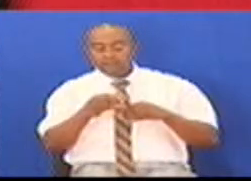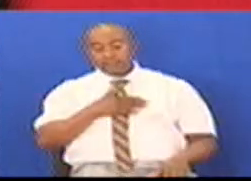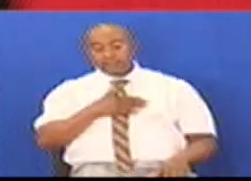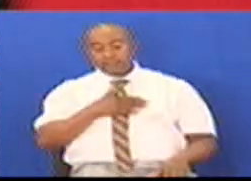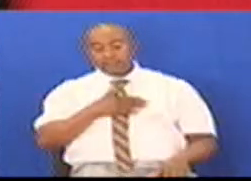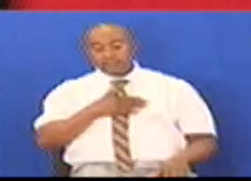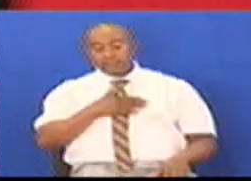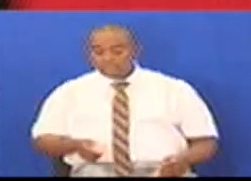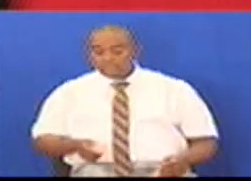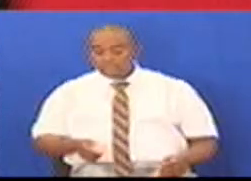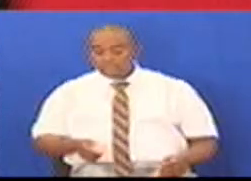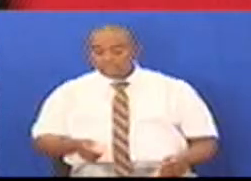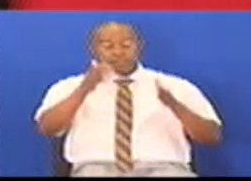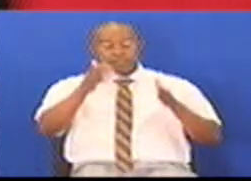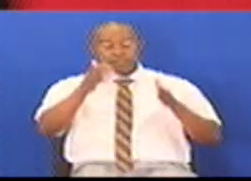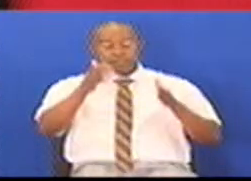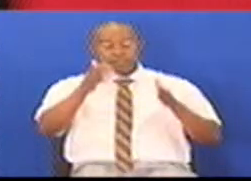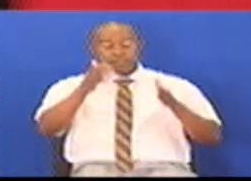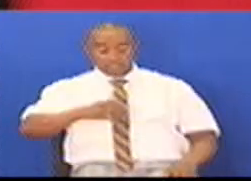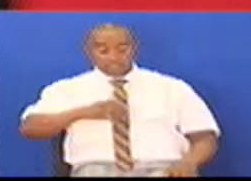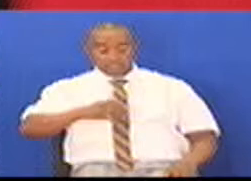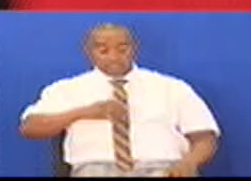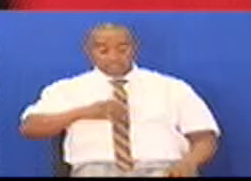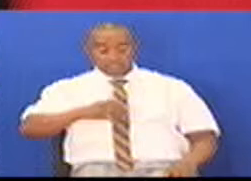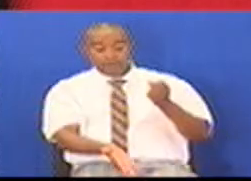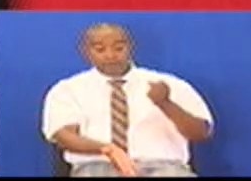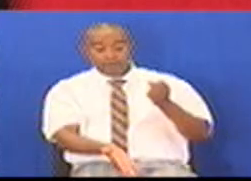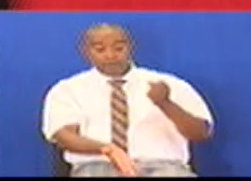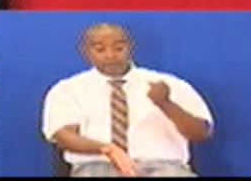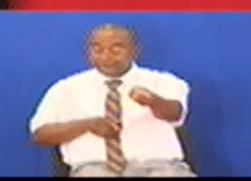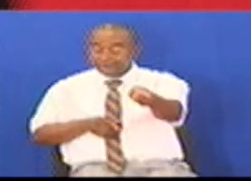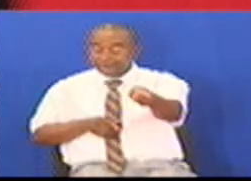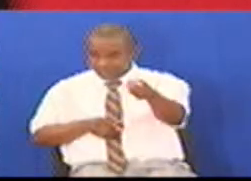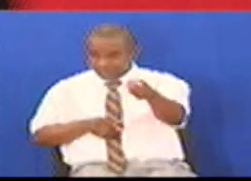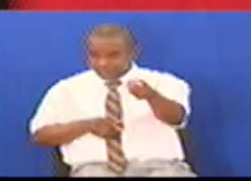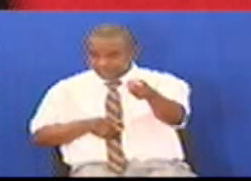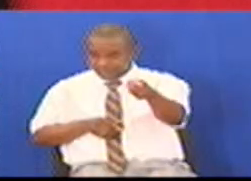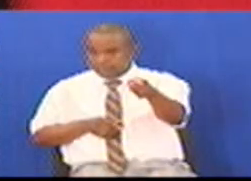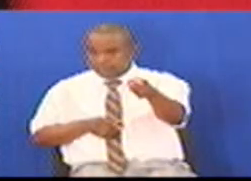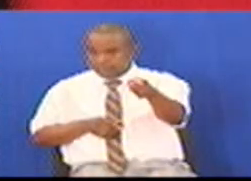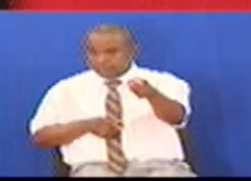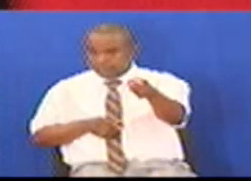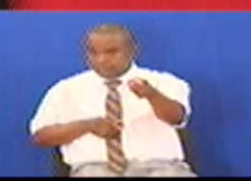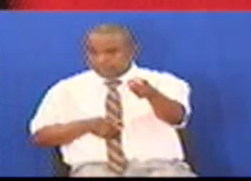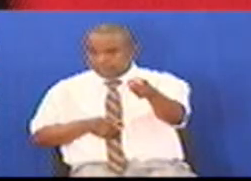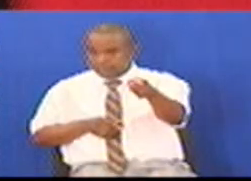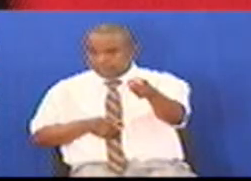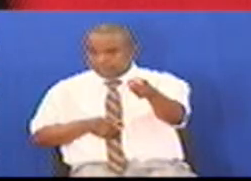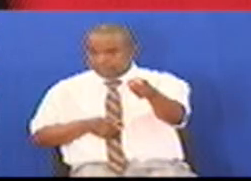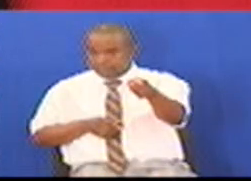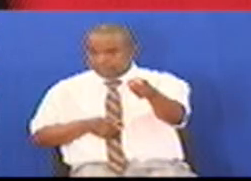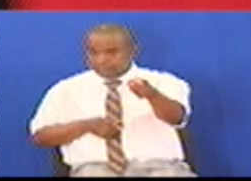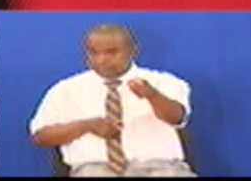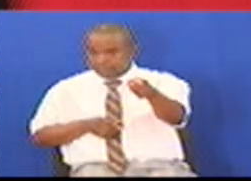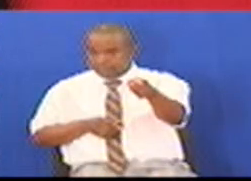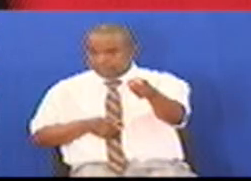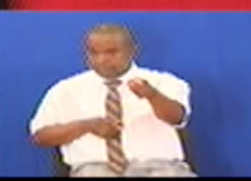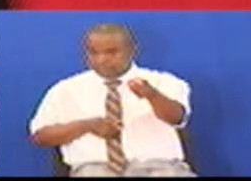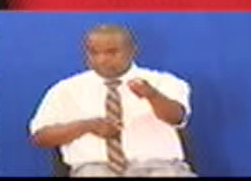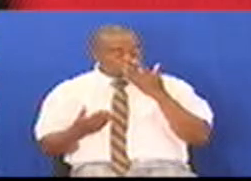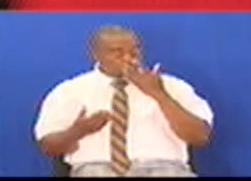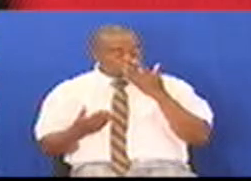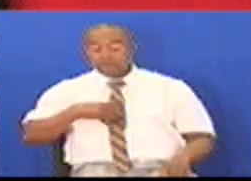Dr. John Pombe Joseph Magufuli, Rais wa Jamhuri ya Muungano wa Tanzania na Amiri Jeshi Mkuu, kwa namna